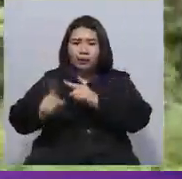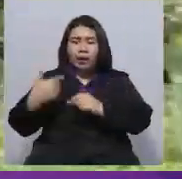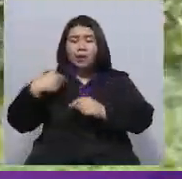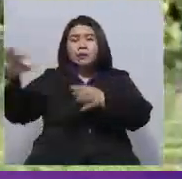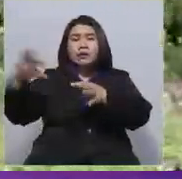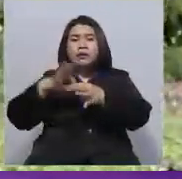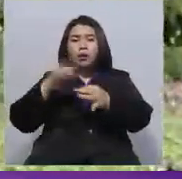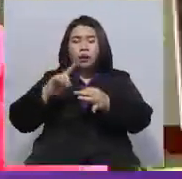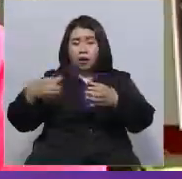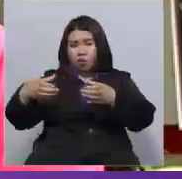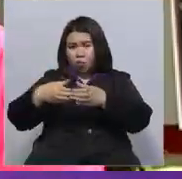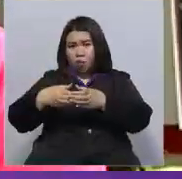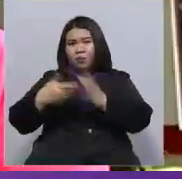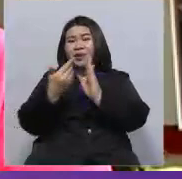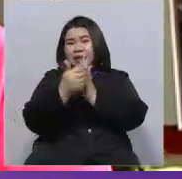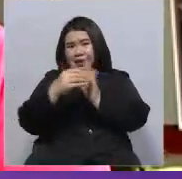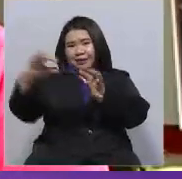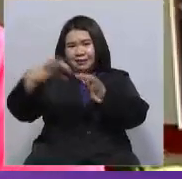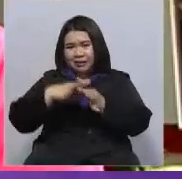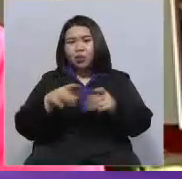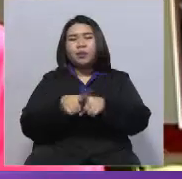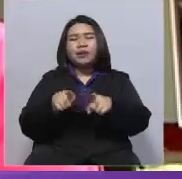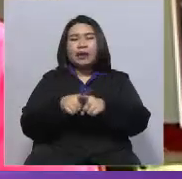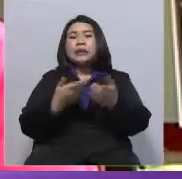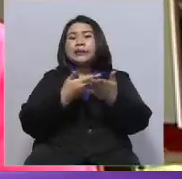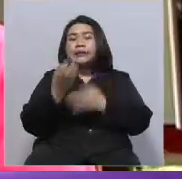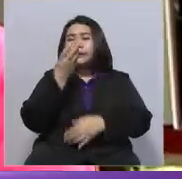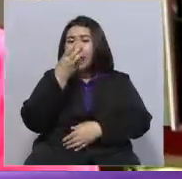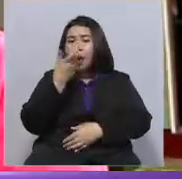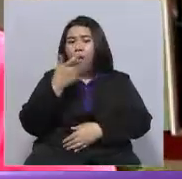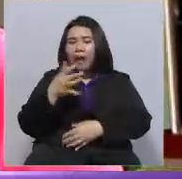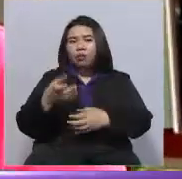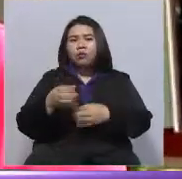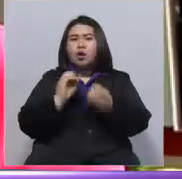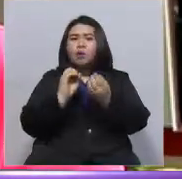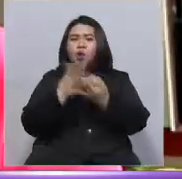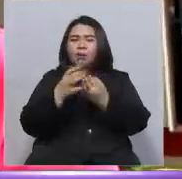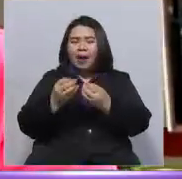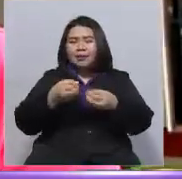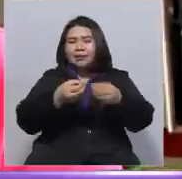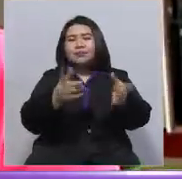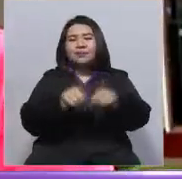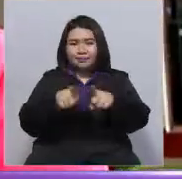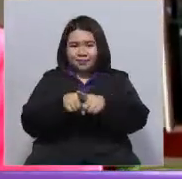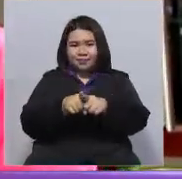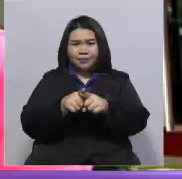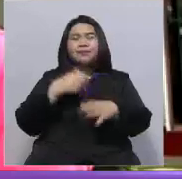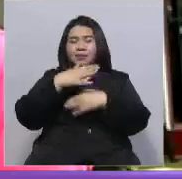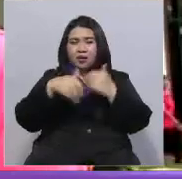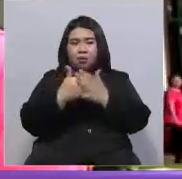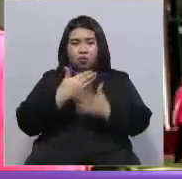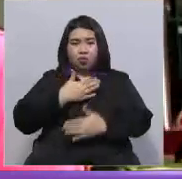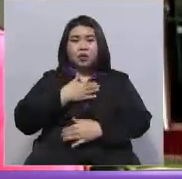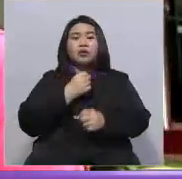างสหกรณ์ทางภาคอีสานนะครับซึ่งซื้อข้าวแล้วก็เอาผลไม้ไปแจกเนี่ยทั้งหมดทุกสิ่งทุกอย่างที่เรา